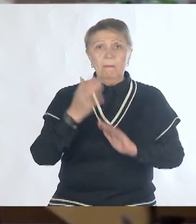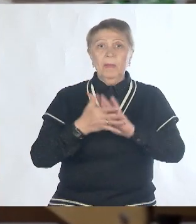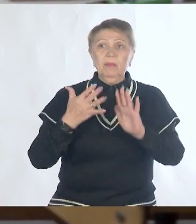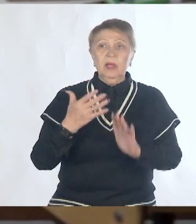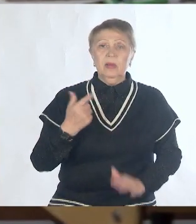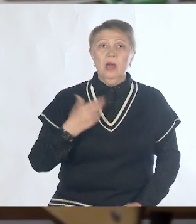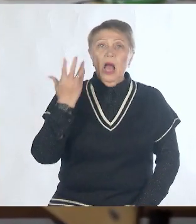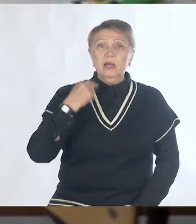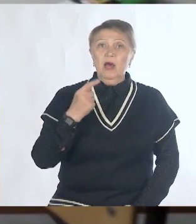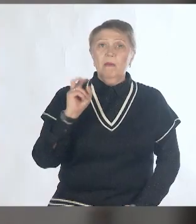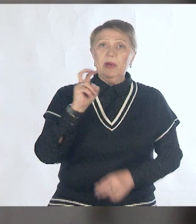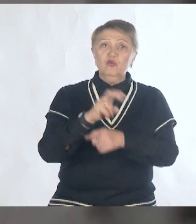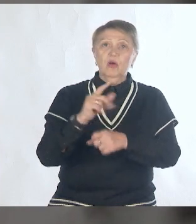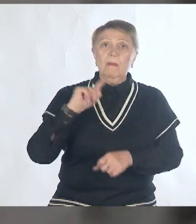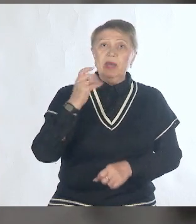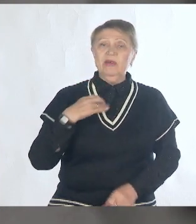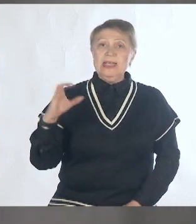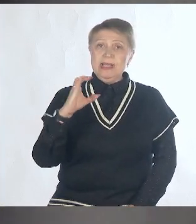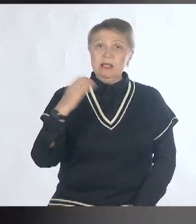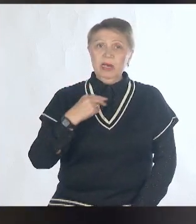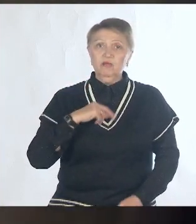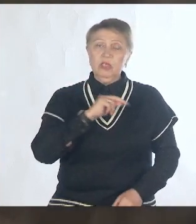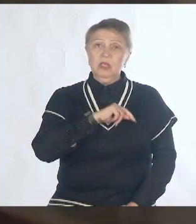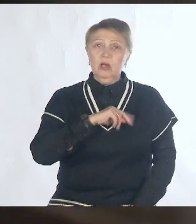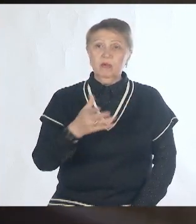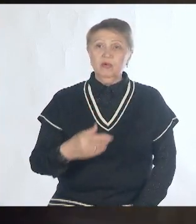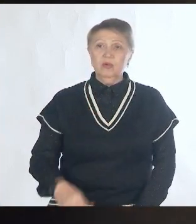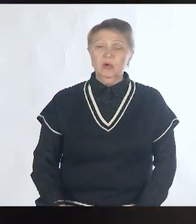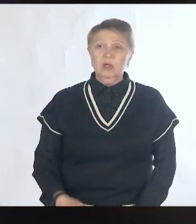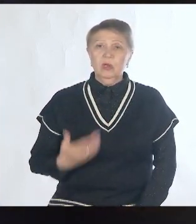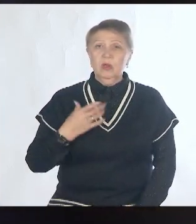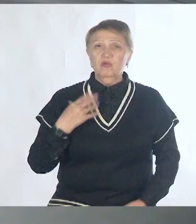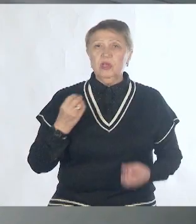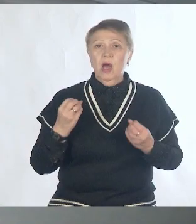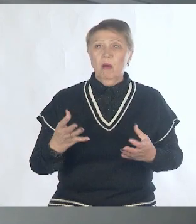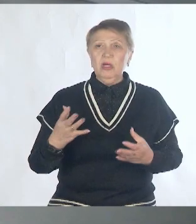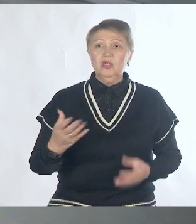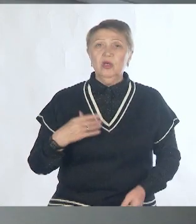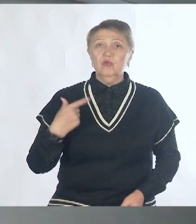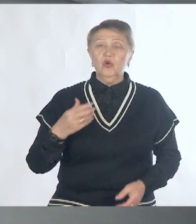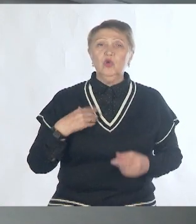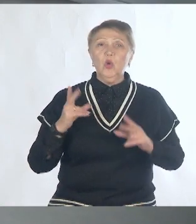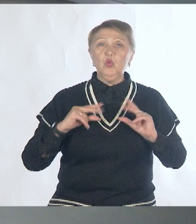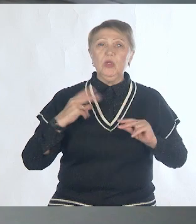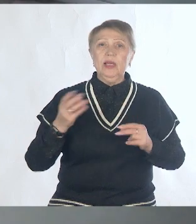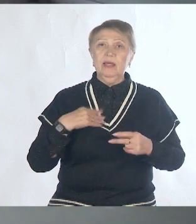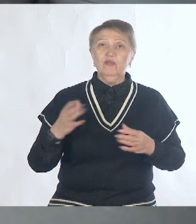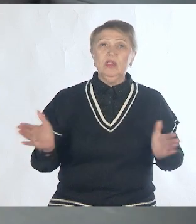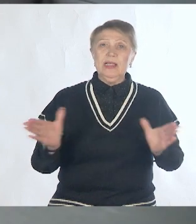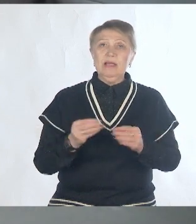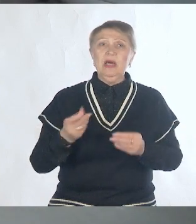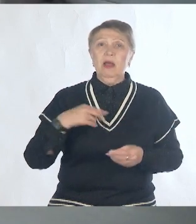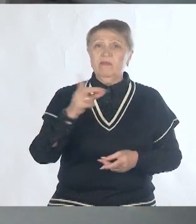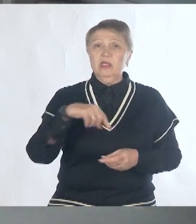переспят тебя на работу слабый суть эту собирает по группам и по кабинетах это